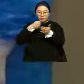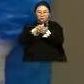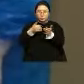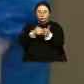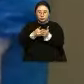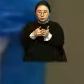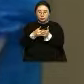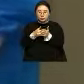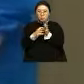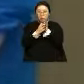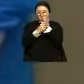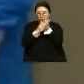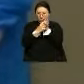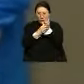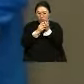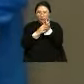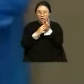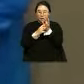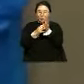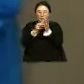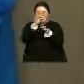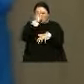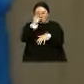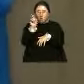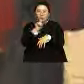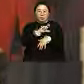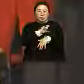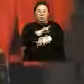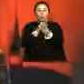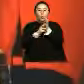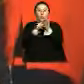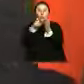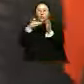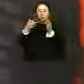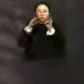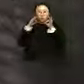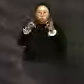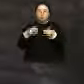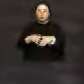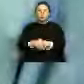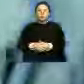따라 신종 코로나 바이러스 감염증을 코로나19로 부르기로 했습니다.